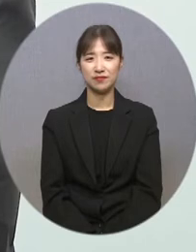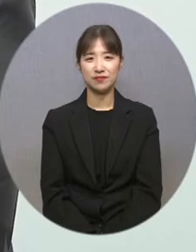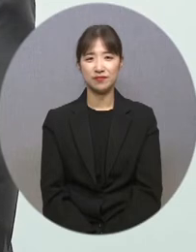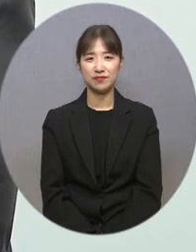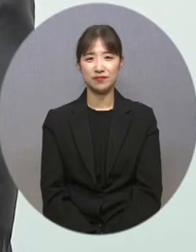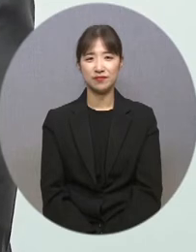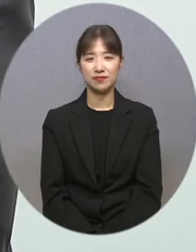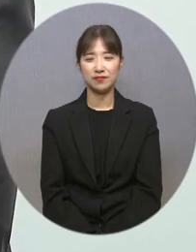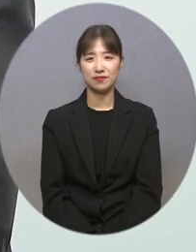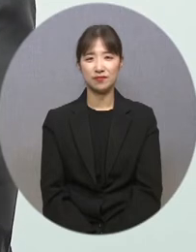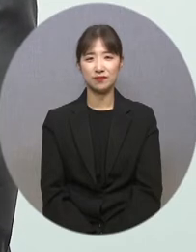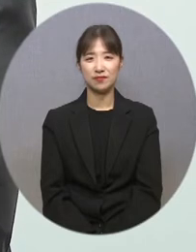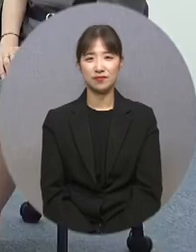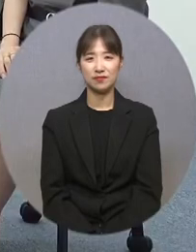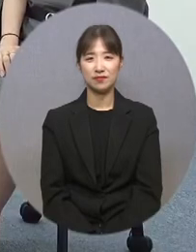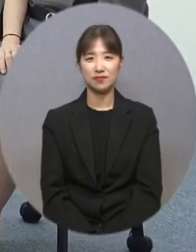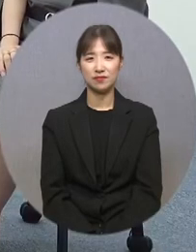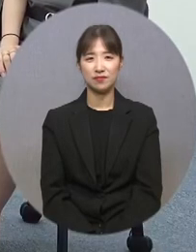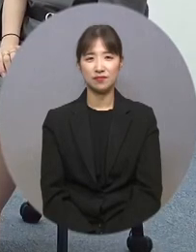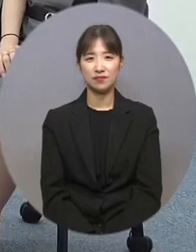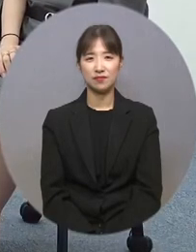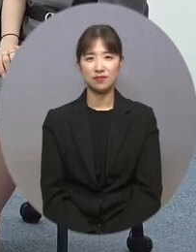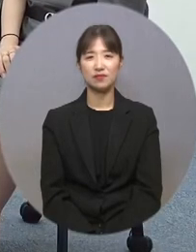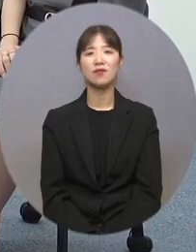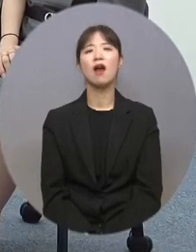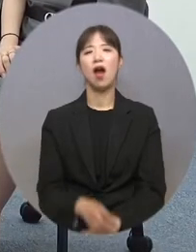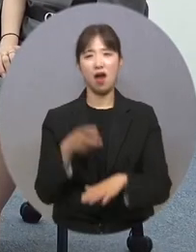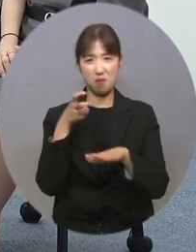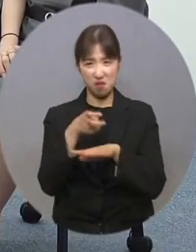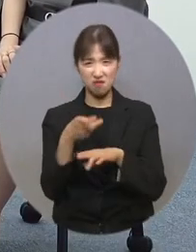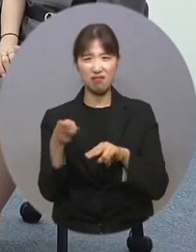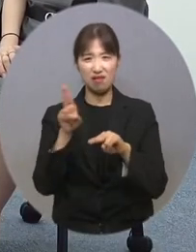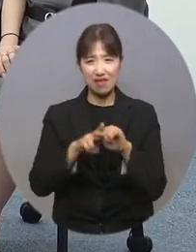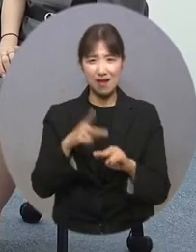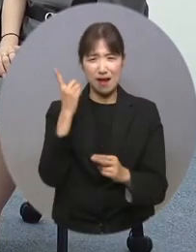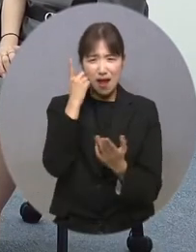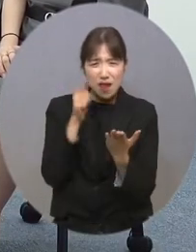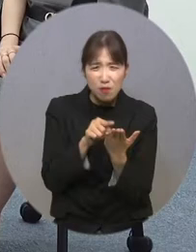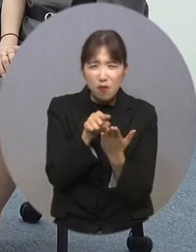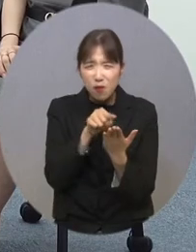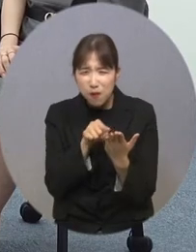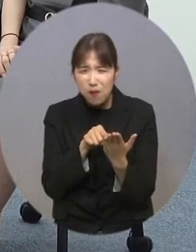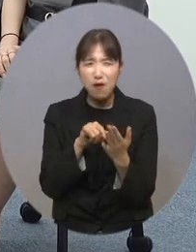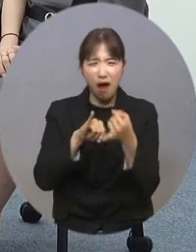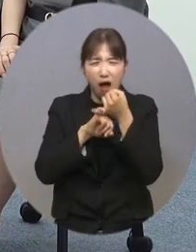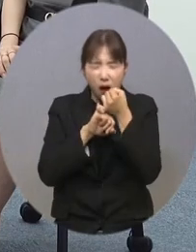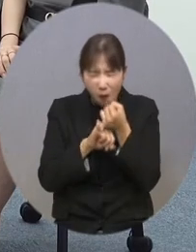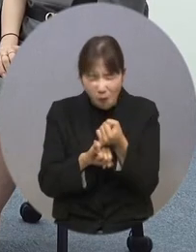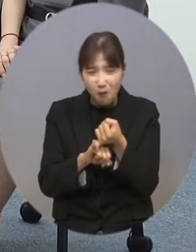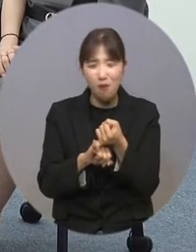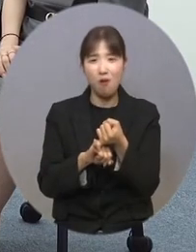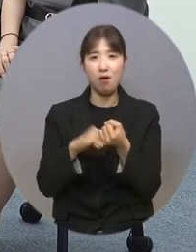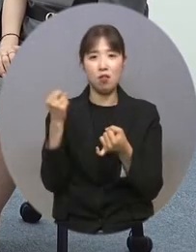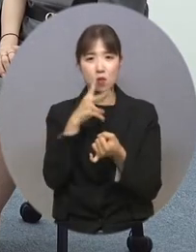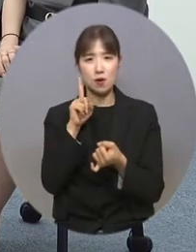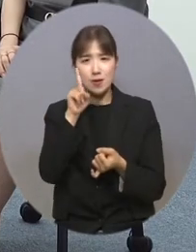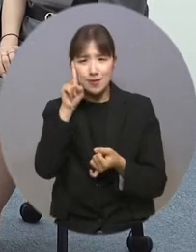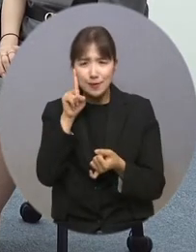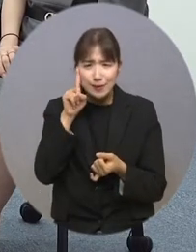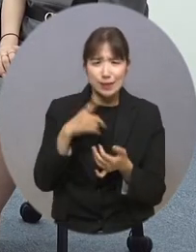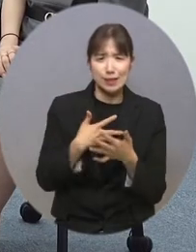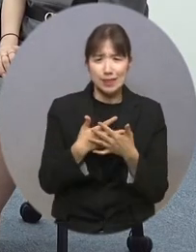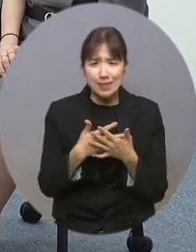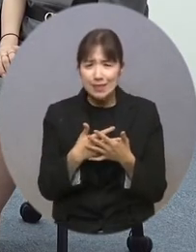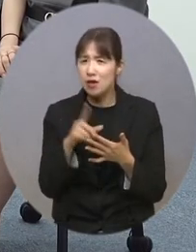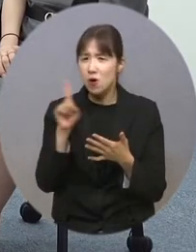보고 이렇게 할 수밖에 없더라 버스를 타게 되면 핸드폰을 꼭 필수 록 들고서 마찬가지 또 긴장하고 탓이